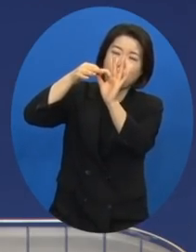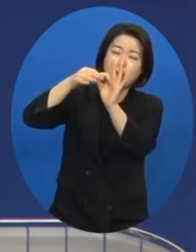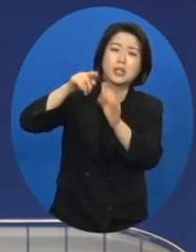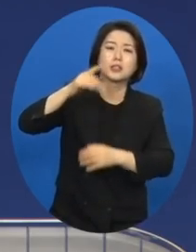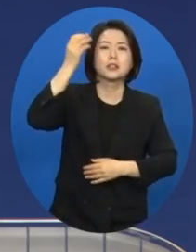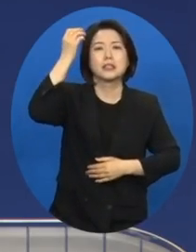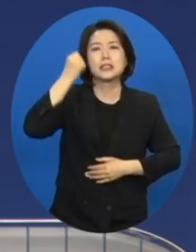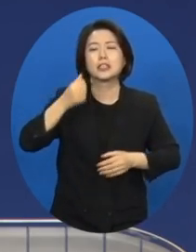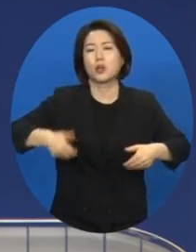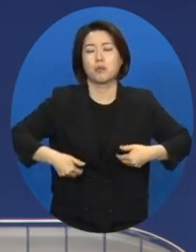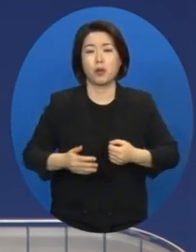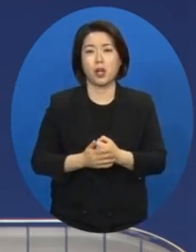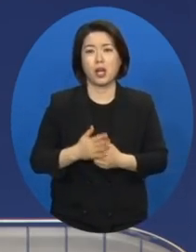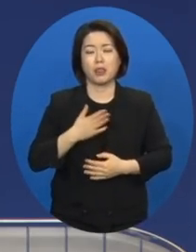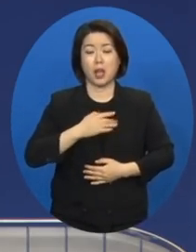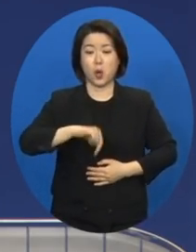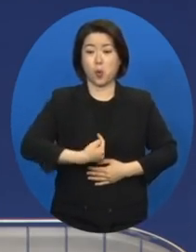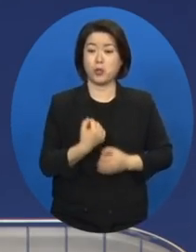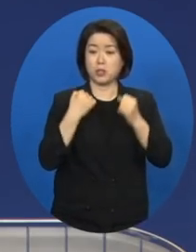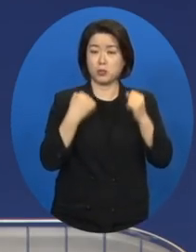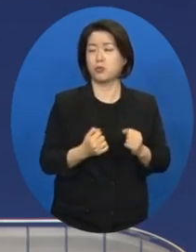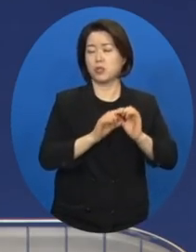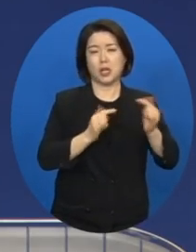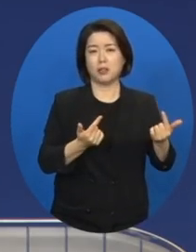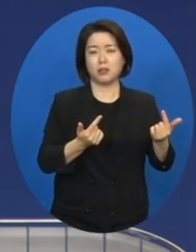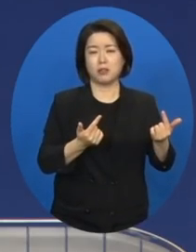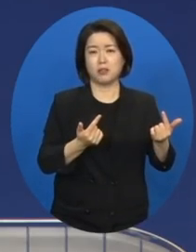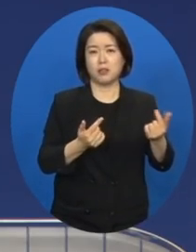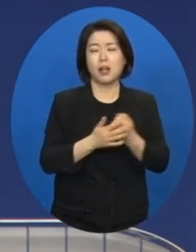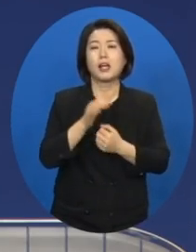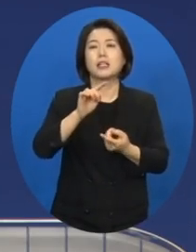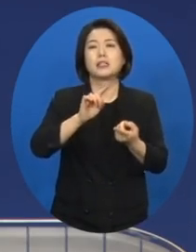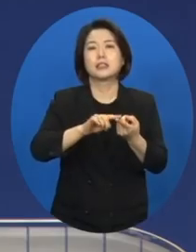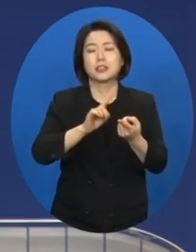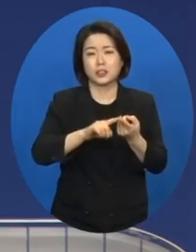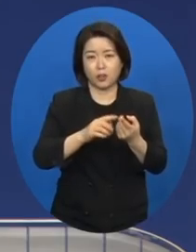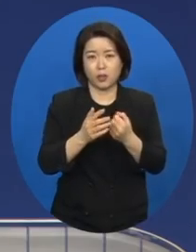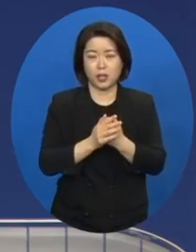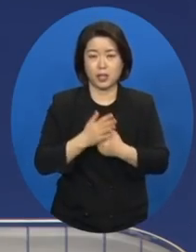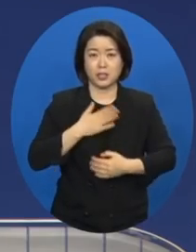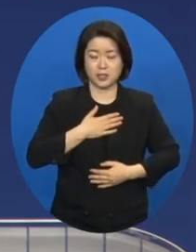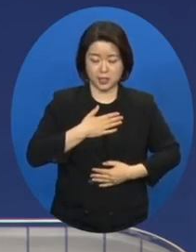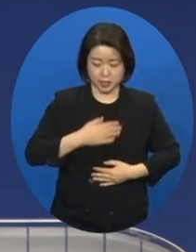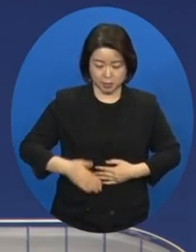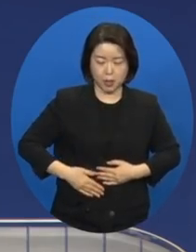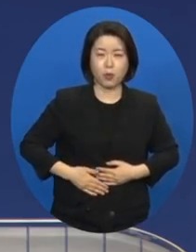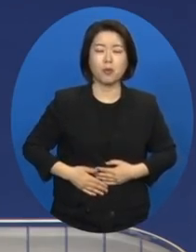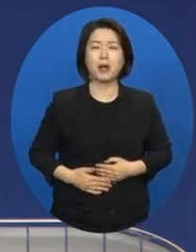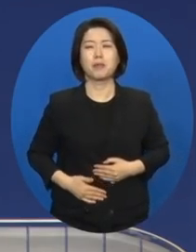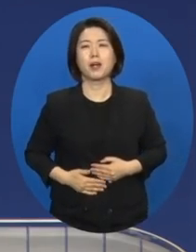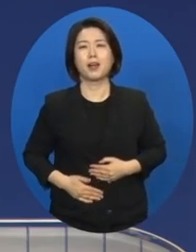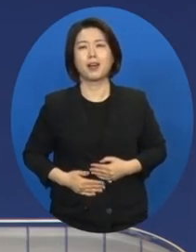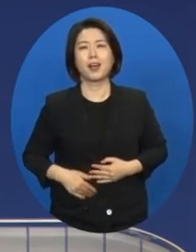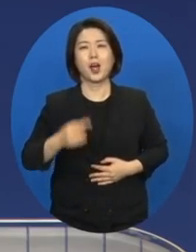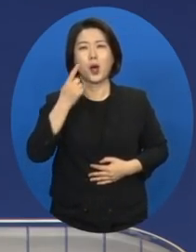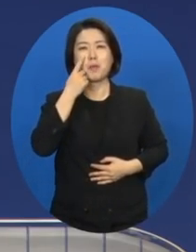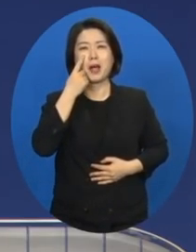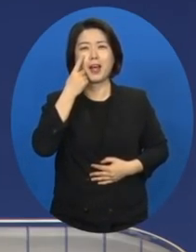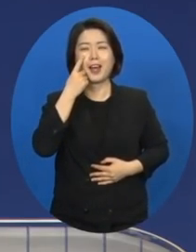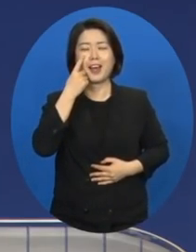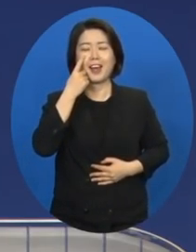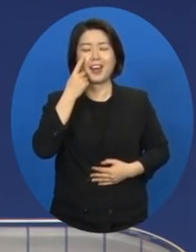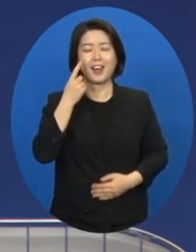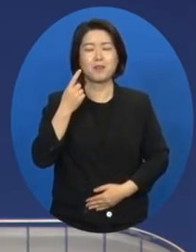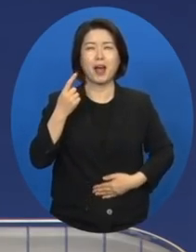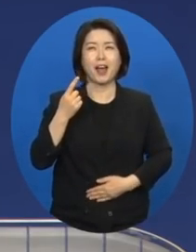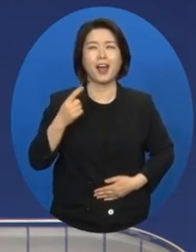됩니다. 나는 그냥 혼자 존재한 존재가 아니라는 거예요. 그런 의미에서 본인의 배꼽을 한번 이렇게 만지시면서 아,